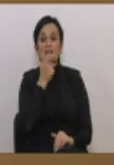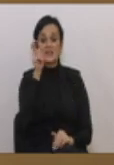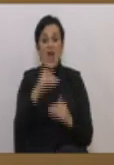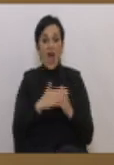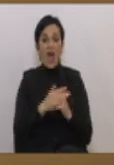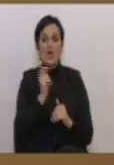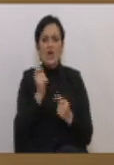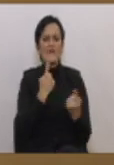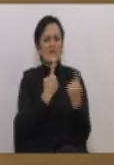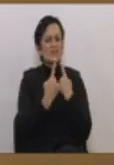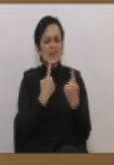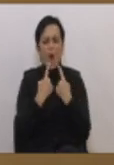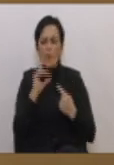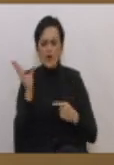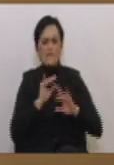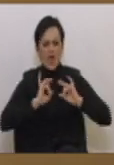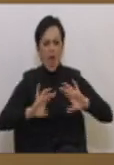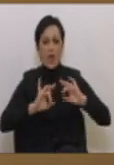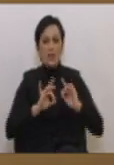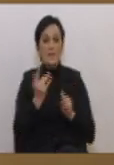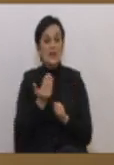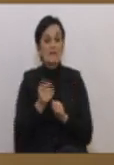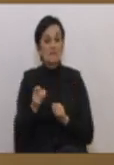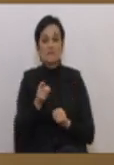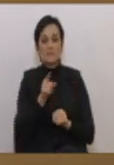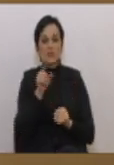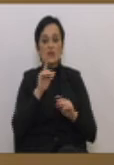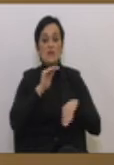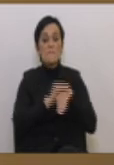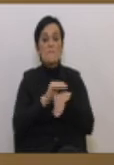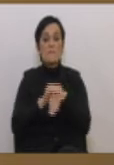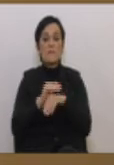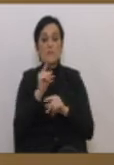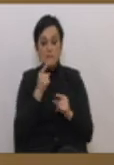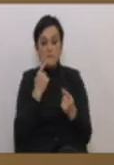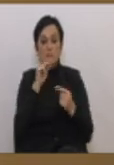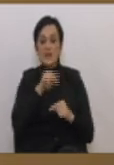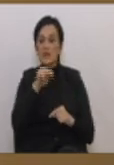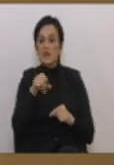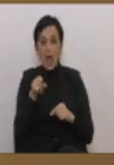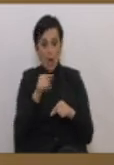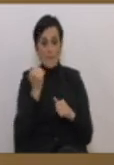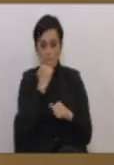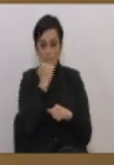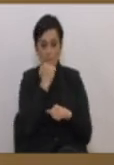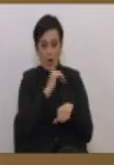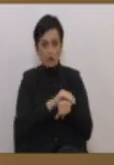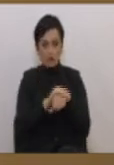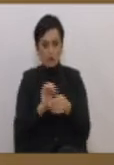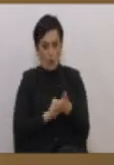მოიწონა ისაუბრა ყველაფერზე გარდა იმ ბრალდებებისა რომლის ფაქტობრივი მასალები დადასტურებულია